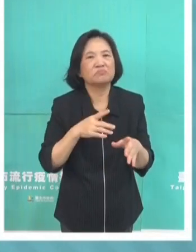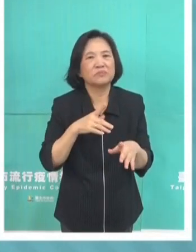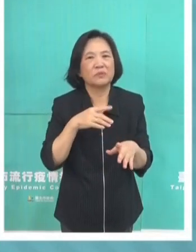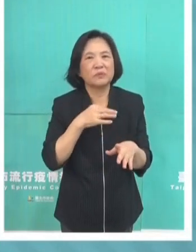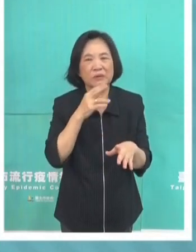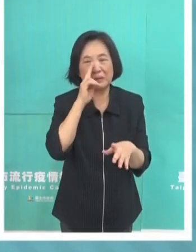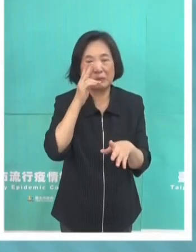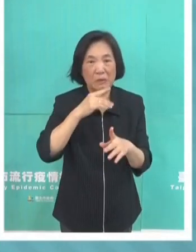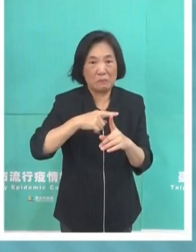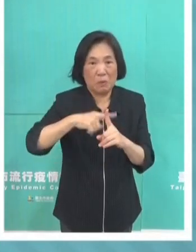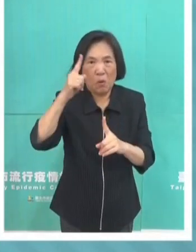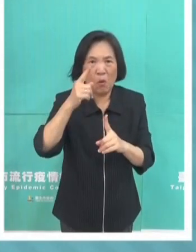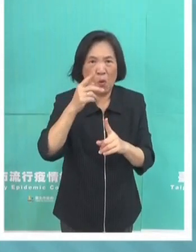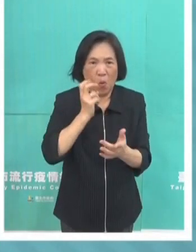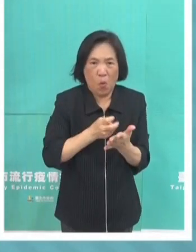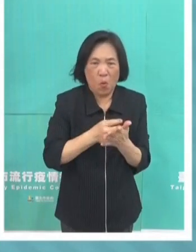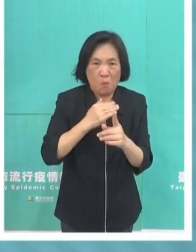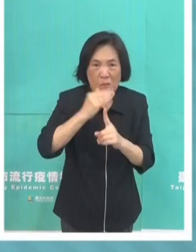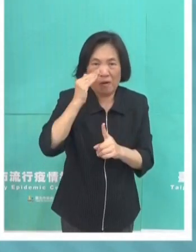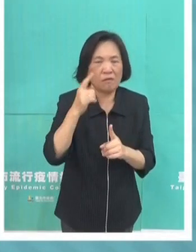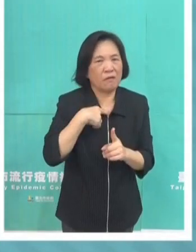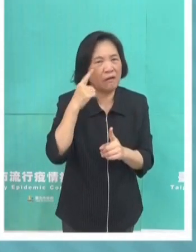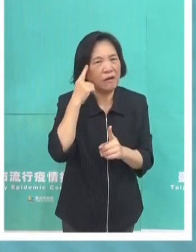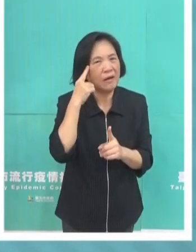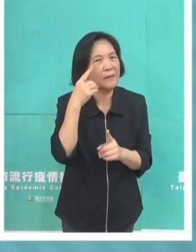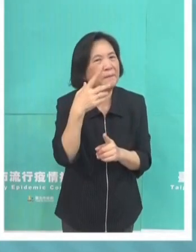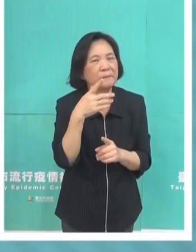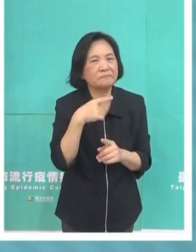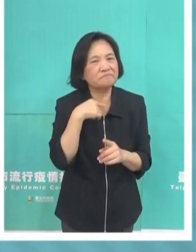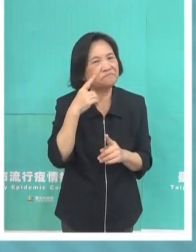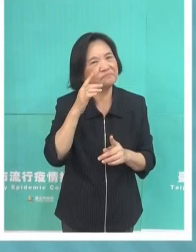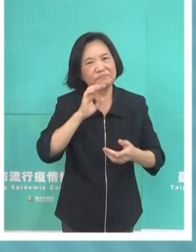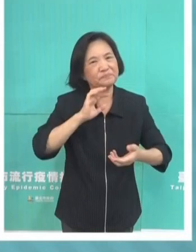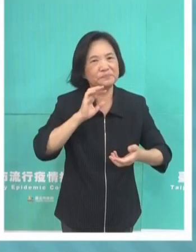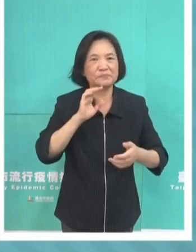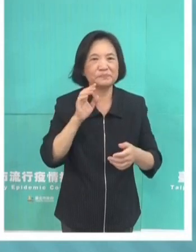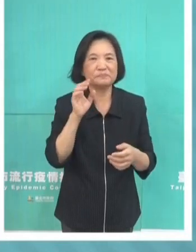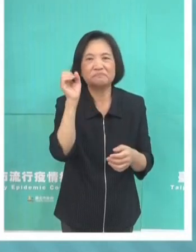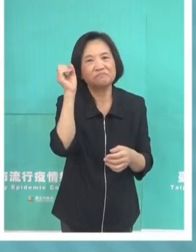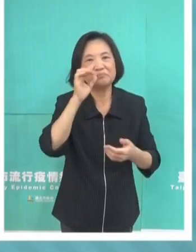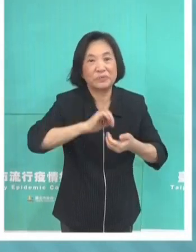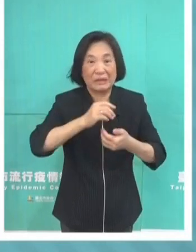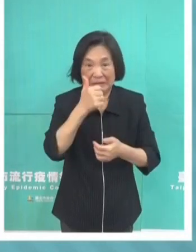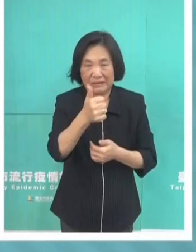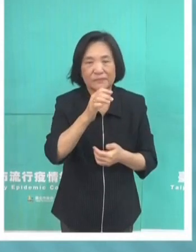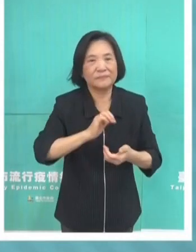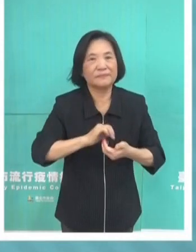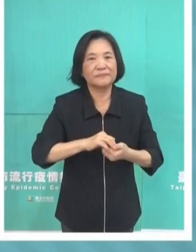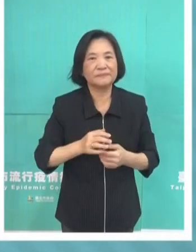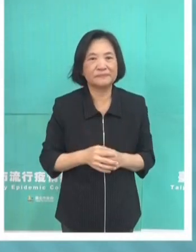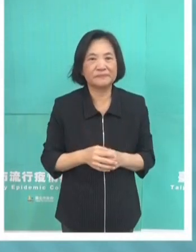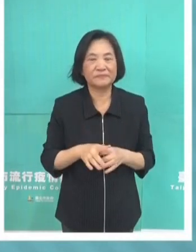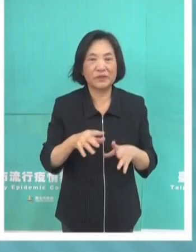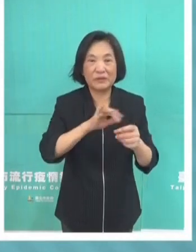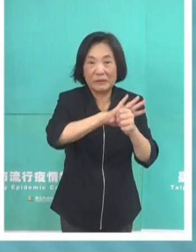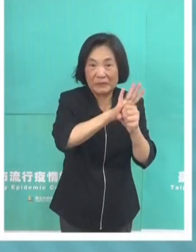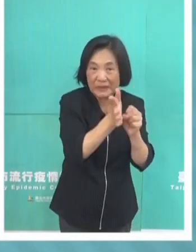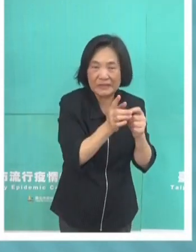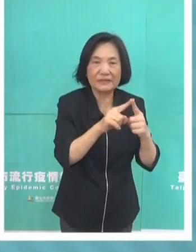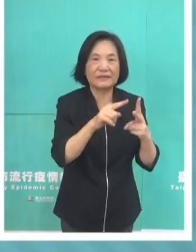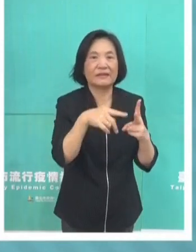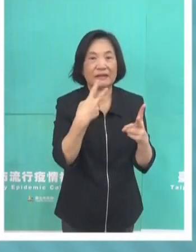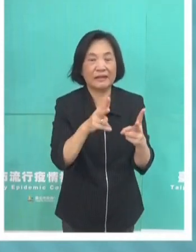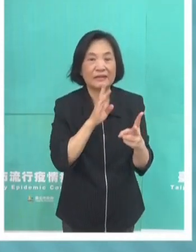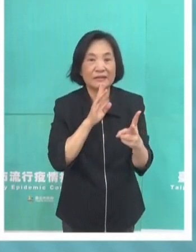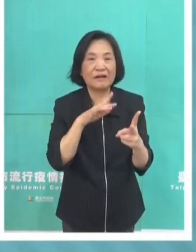升高防疫等级了。因为这个我非常清楚，你知道，我们还是要在这个疫情跟经济当